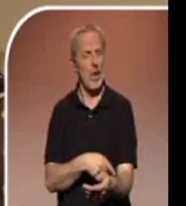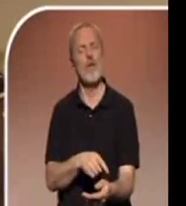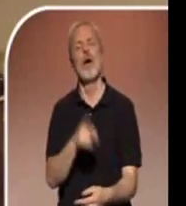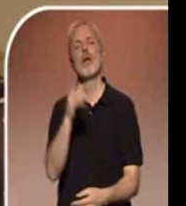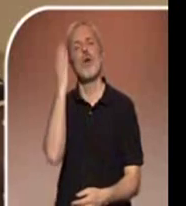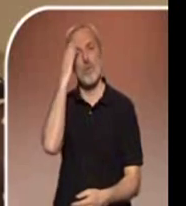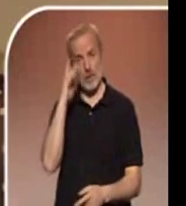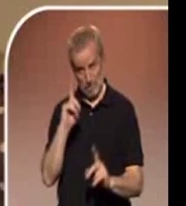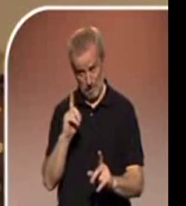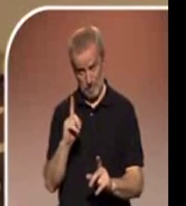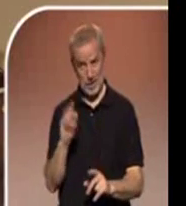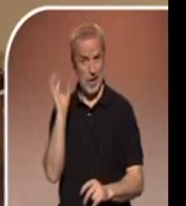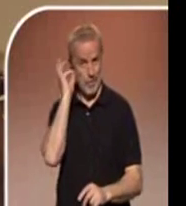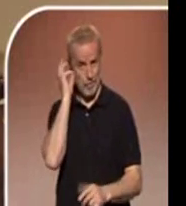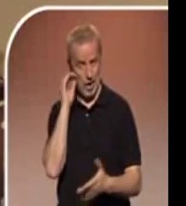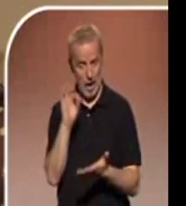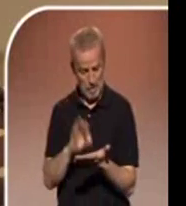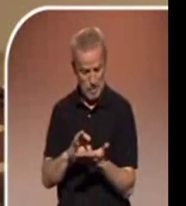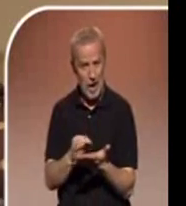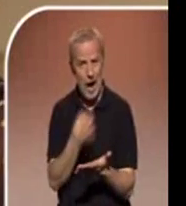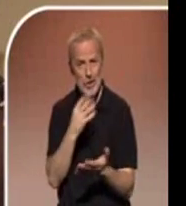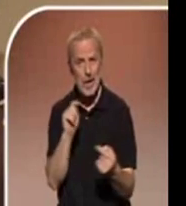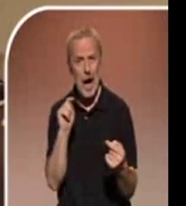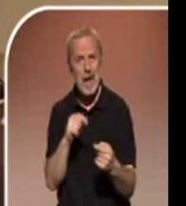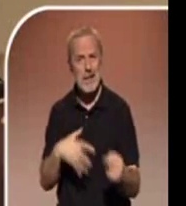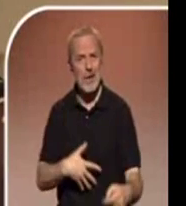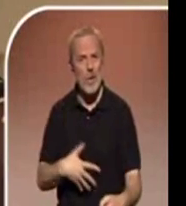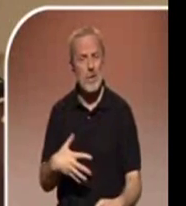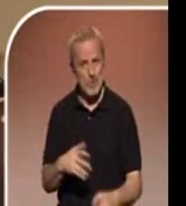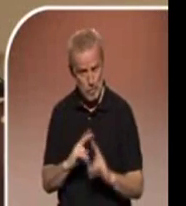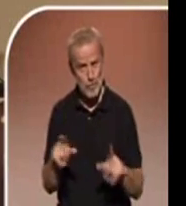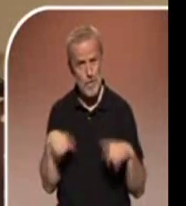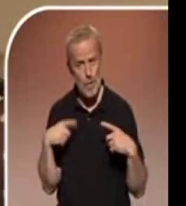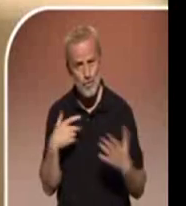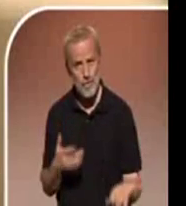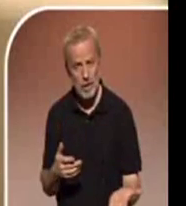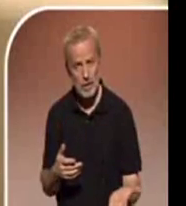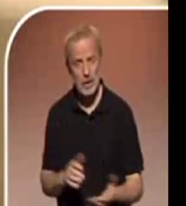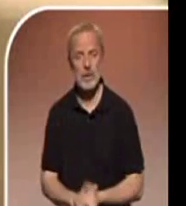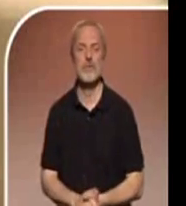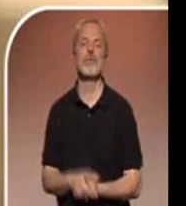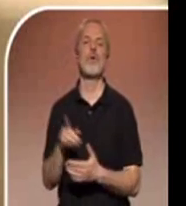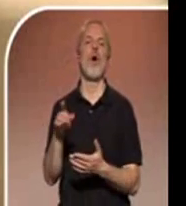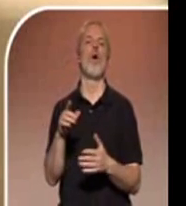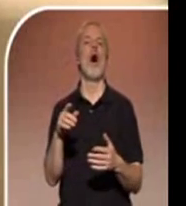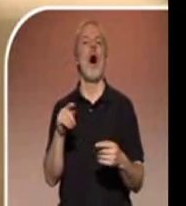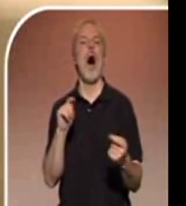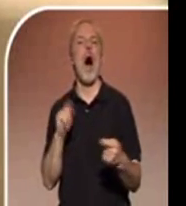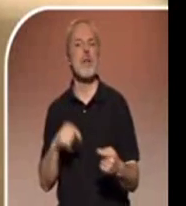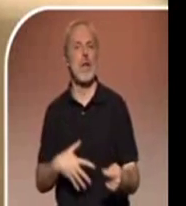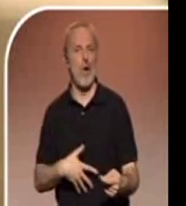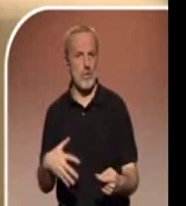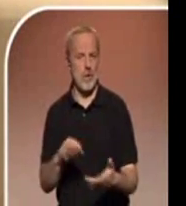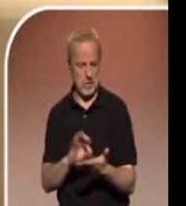antikoncepce a vzniku trombózy? Tak to, že hormonální antikoncepce